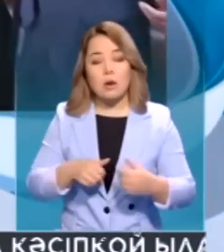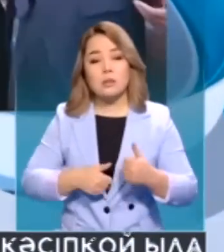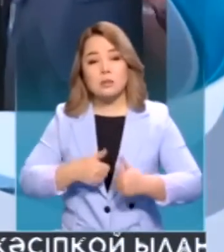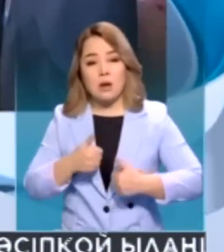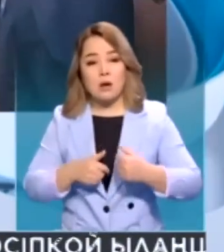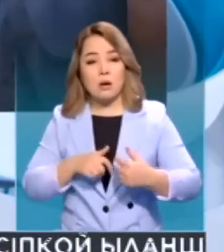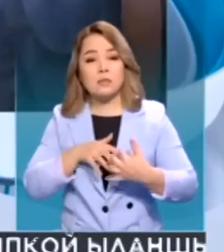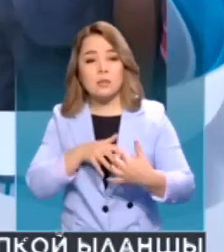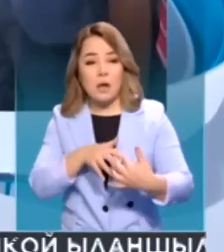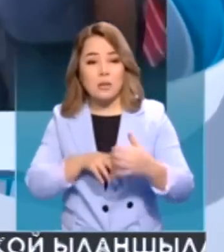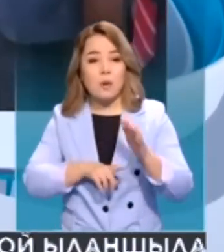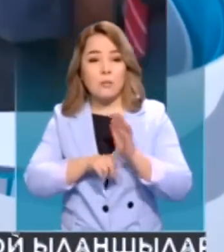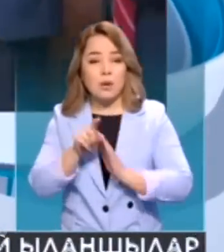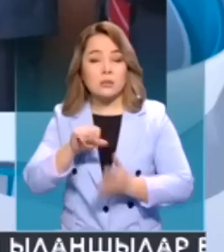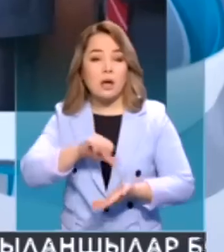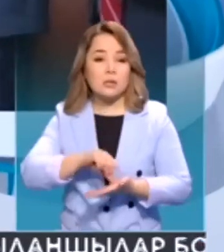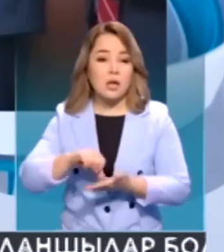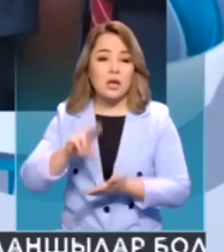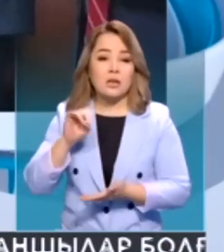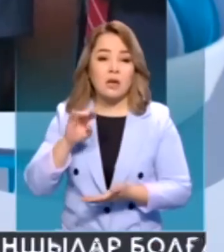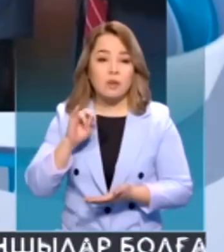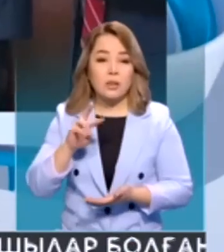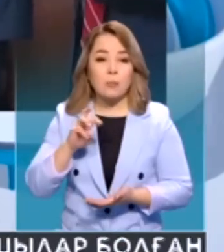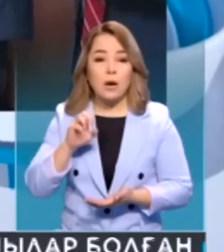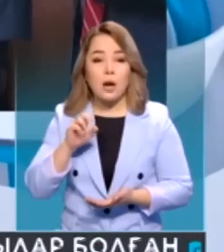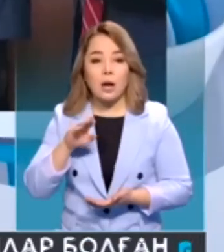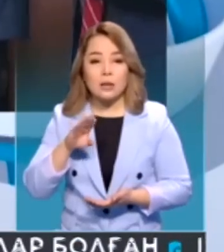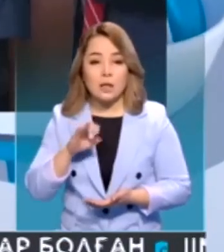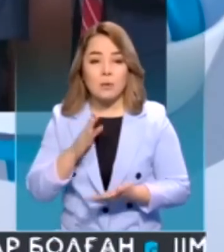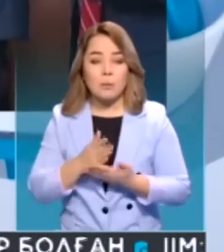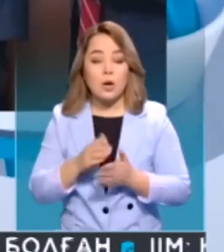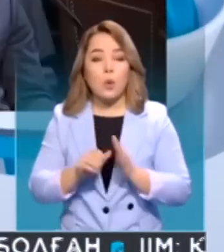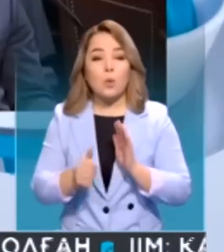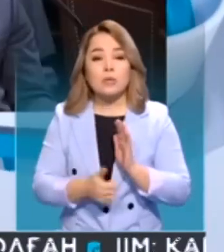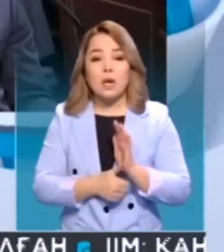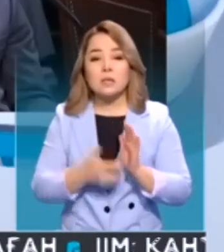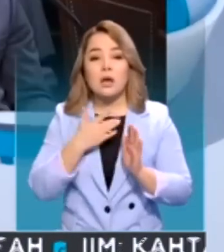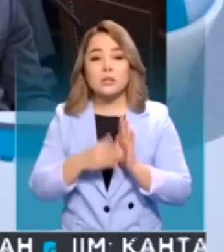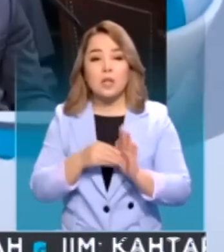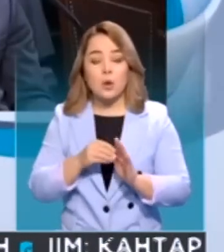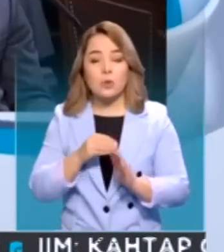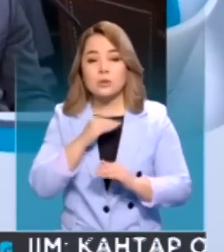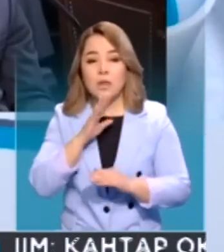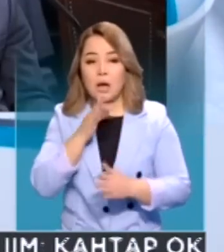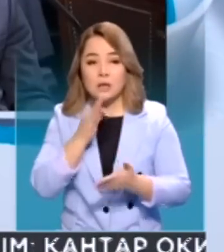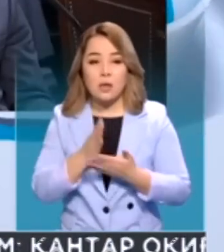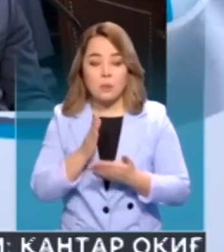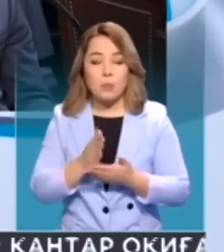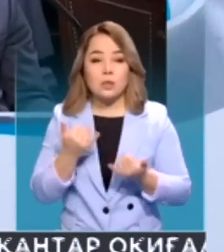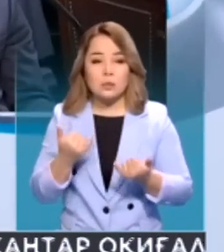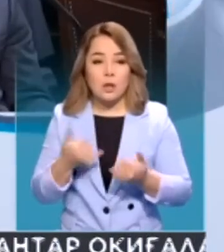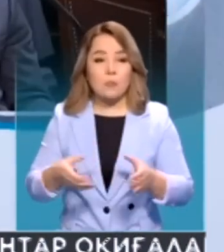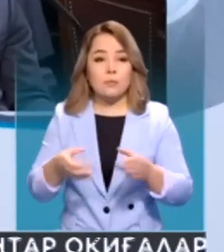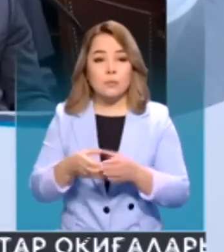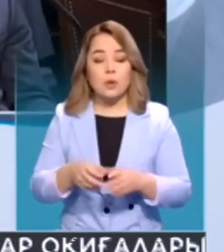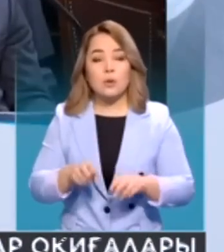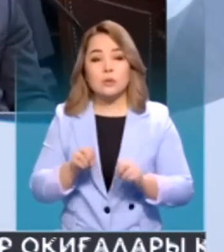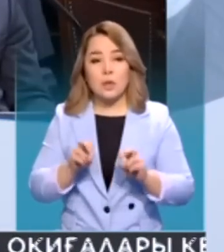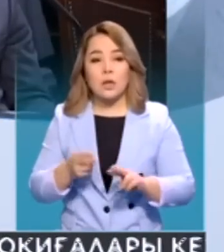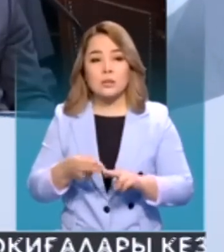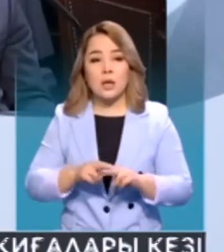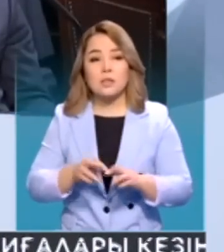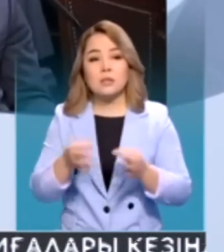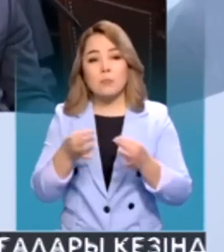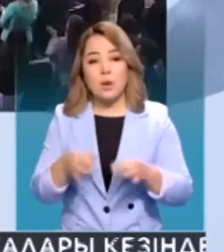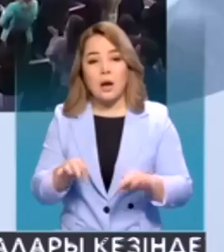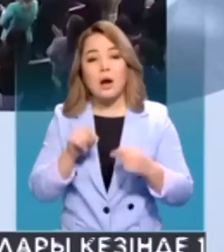басталды. Негізгі кандидат Кевин Маккартиге 16 дауыс жетпей тұр. Басты себеп, ультраконсерваторлар тобы оны